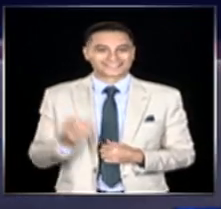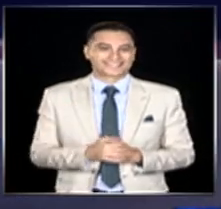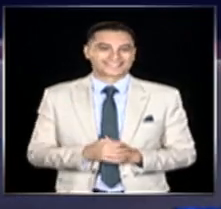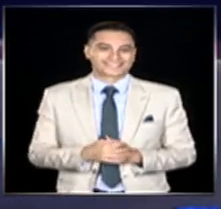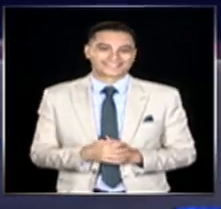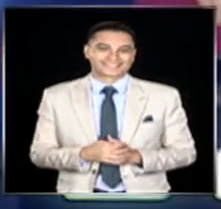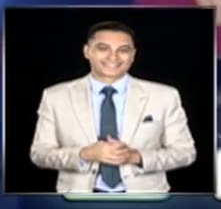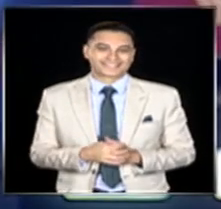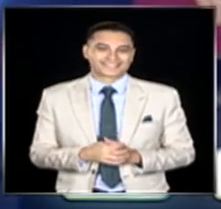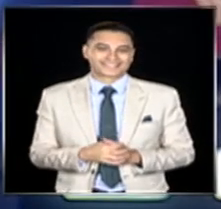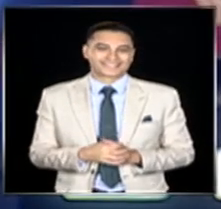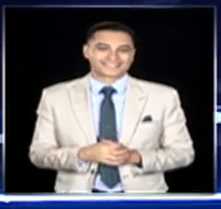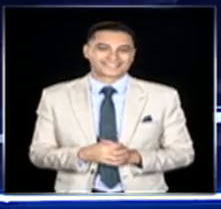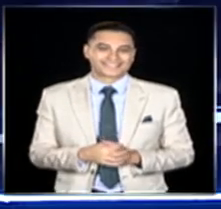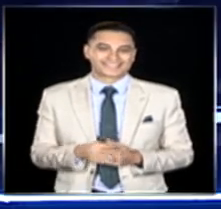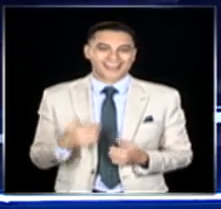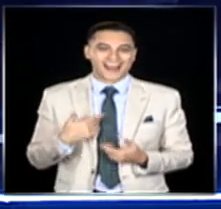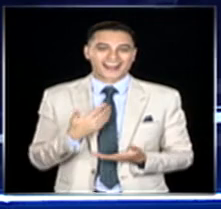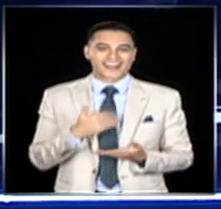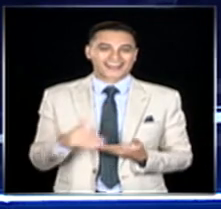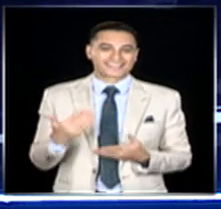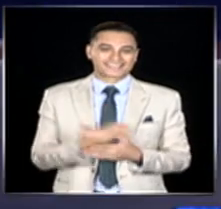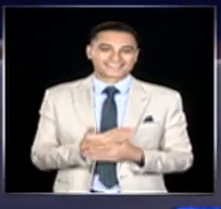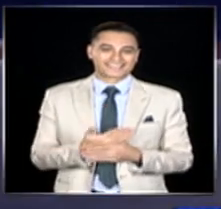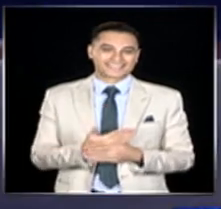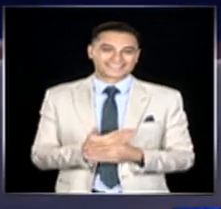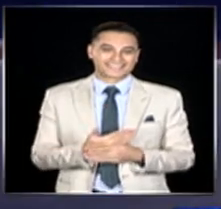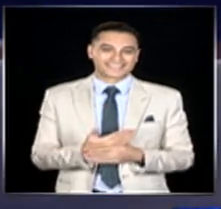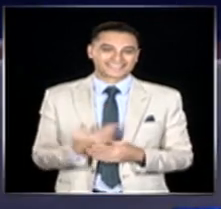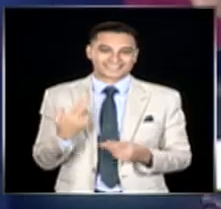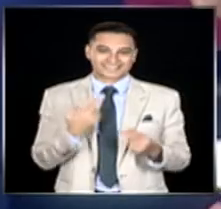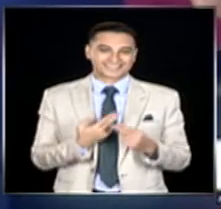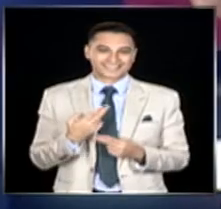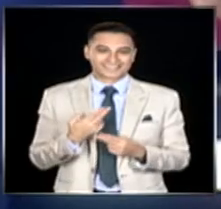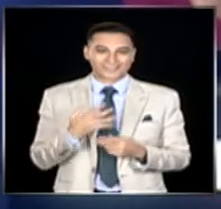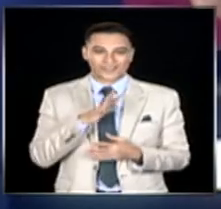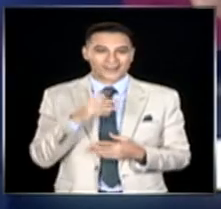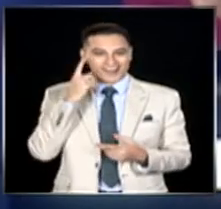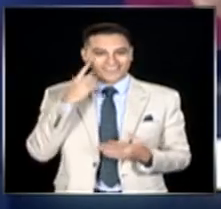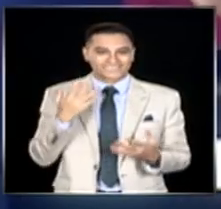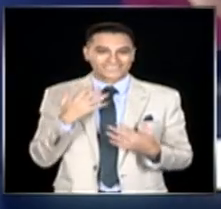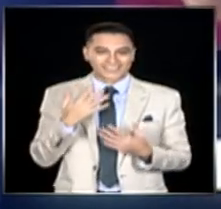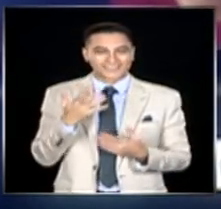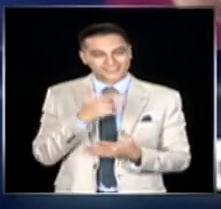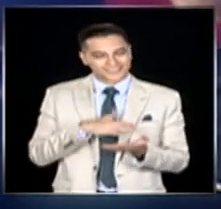عايز ارجع. انا ايه اللي جابني؟ ايوه والله ما انا كنت مستريحه، مش عارفه دبسوني.